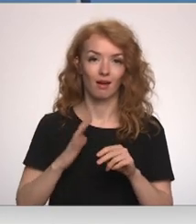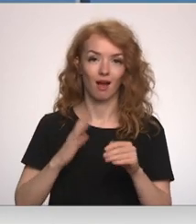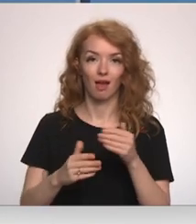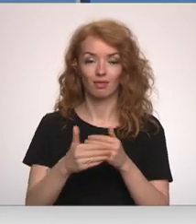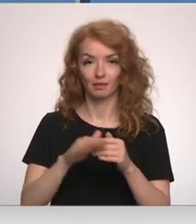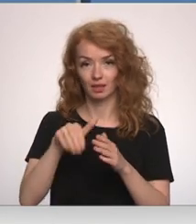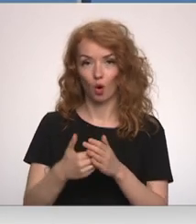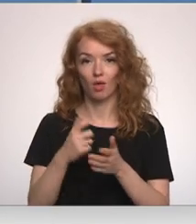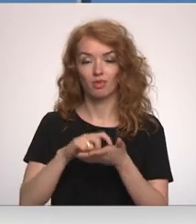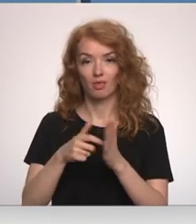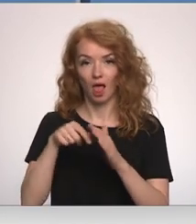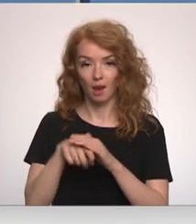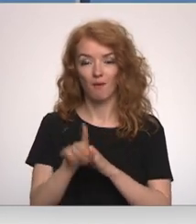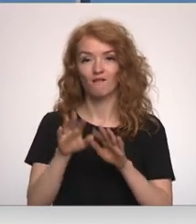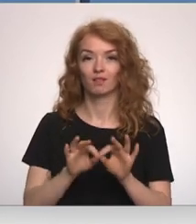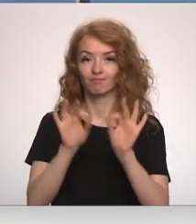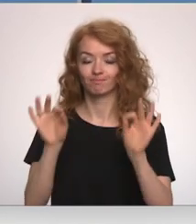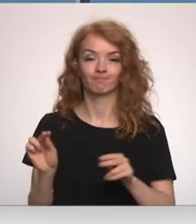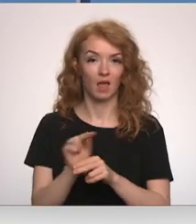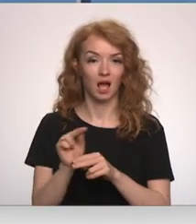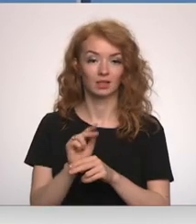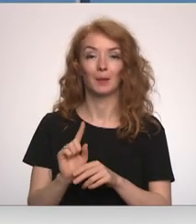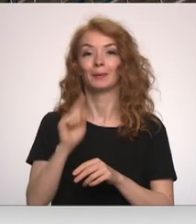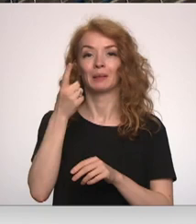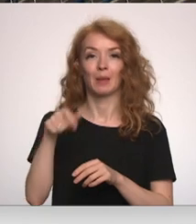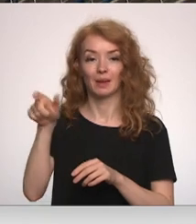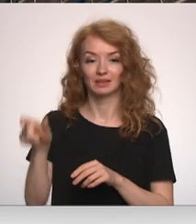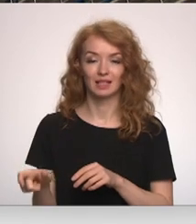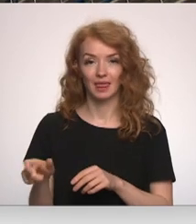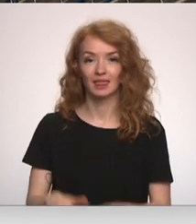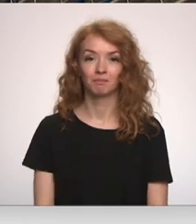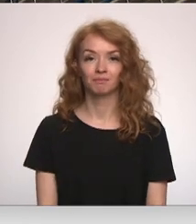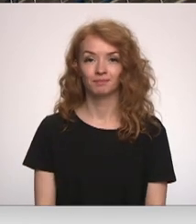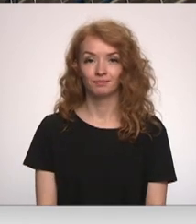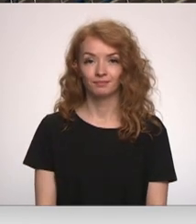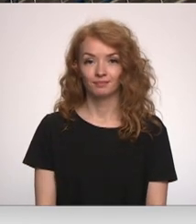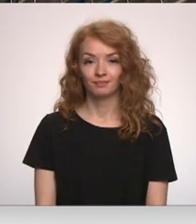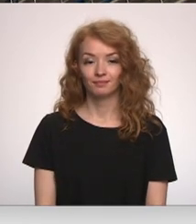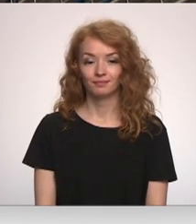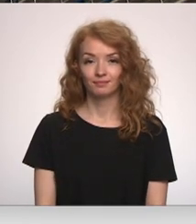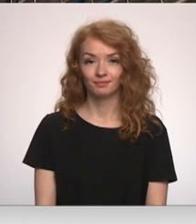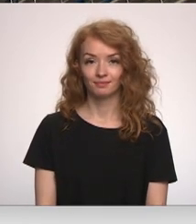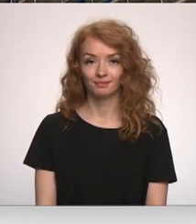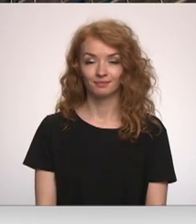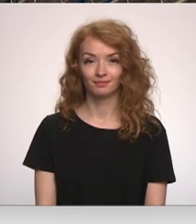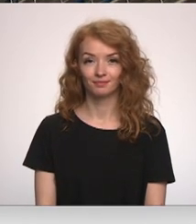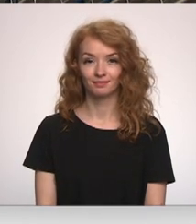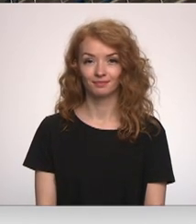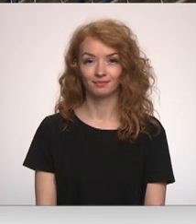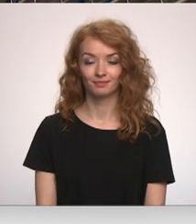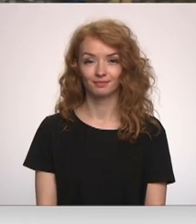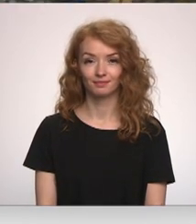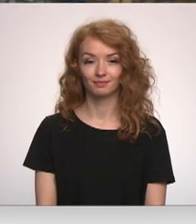ka jaunajās telpās varēs sākt ārstēties pirmie pacienti. Vita Anstrate, Agars Kovaļevskis, Latvijas televīzija.